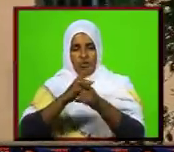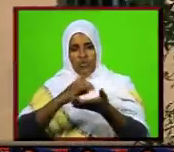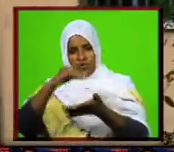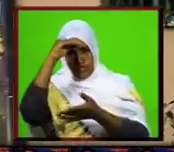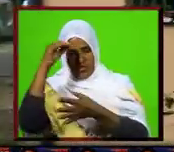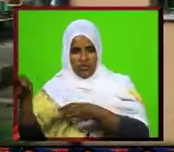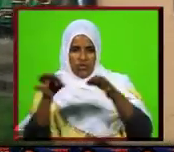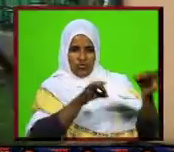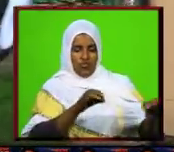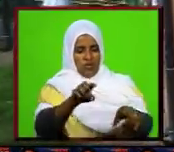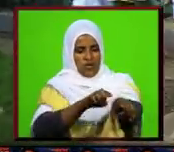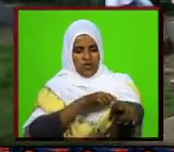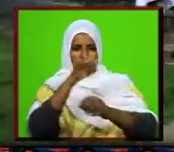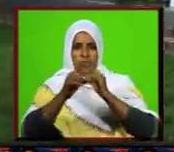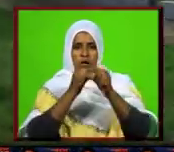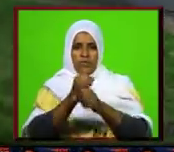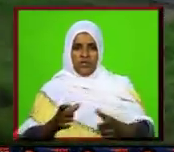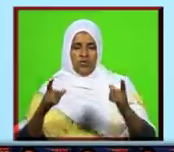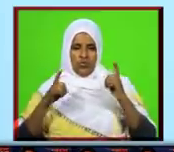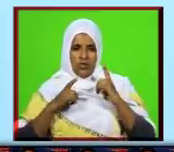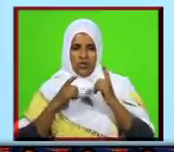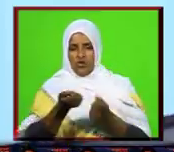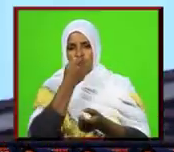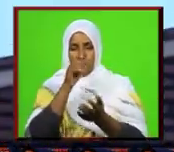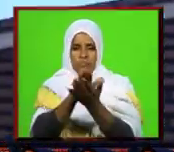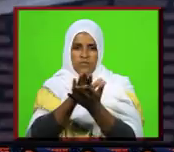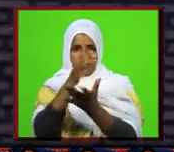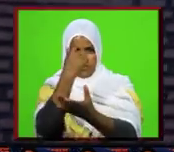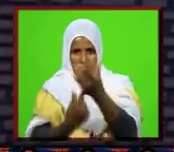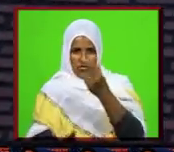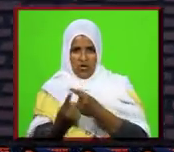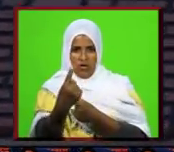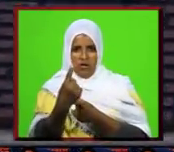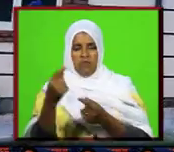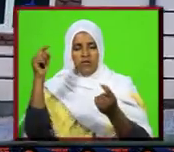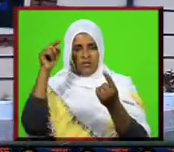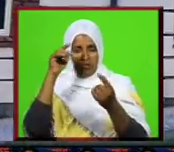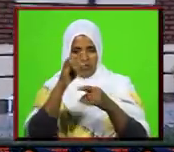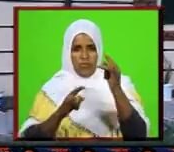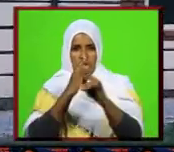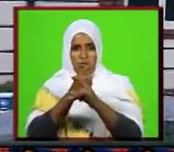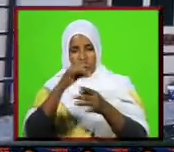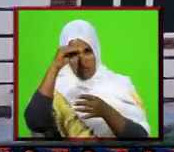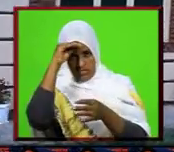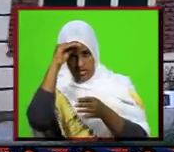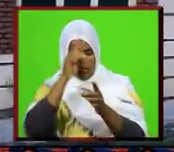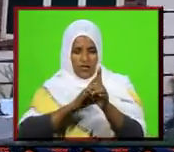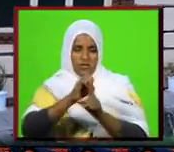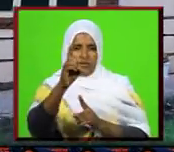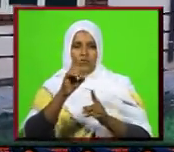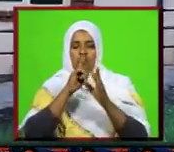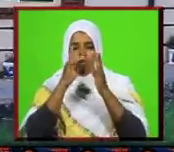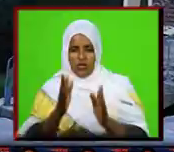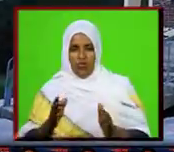ዘመናዊውንም ትምህርት ተክቶ ለረጅም ዓመት የኖረም የአብነት ትምህርት ቤት ብቻ ነው። ለዘመናችን ዘመናዊ ትምህርት